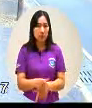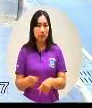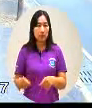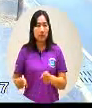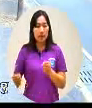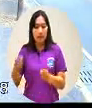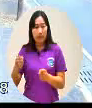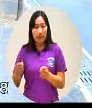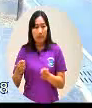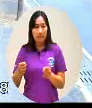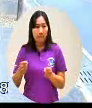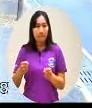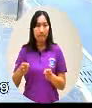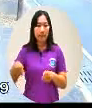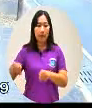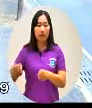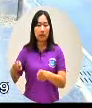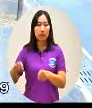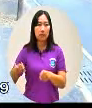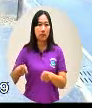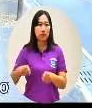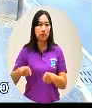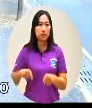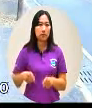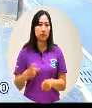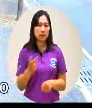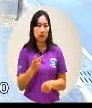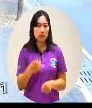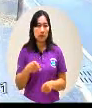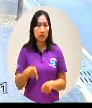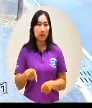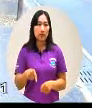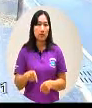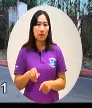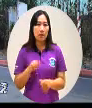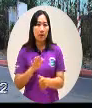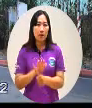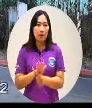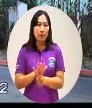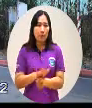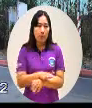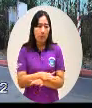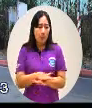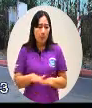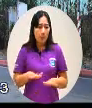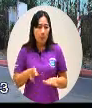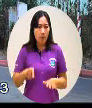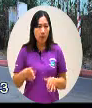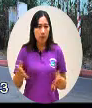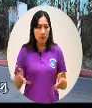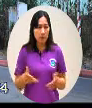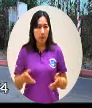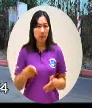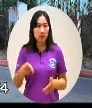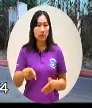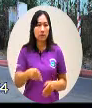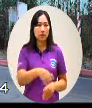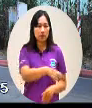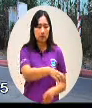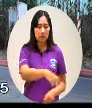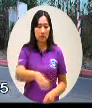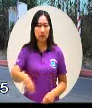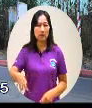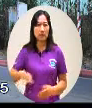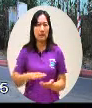路南的机车甲汽车道，这因为机车技术的安全特别去开辟的吼。哦，这是带状的规座，你看这脏